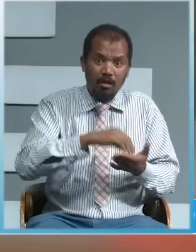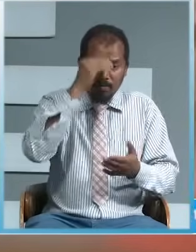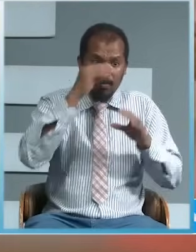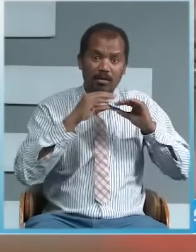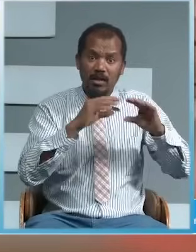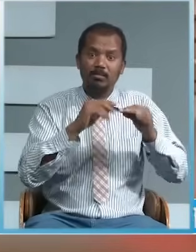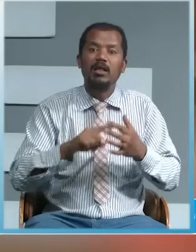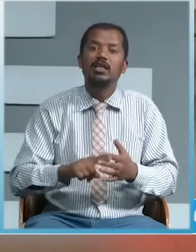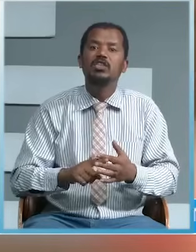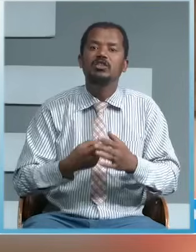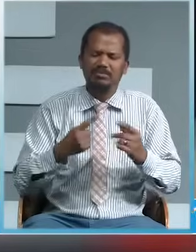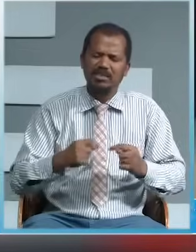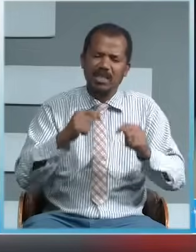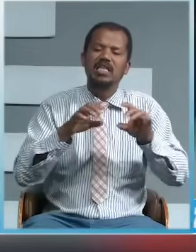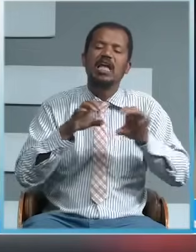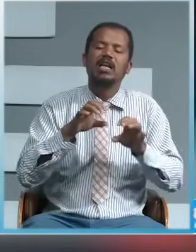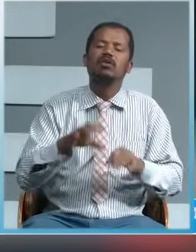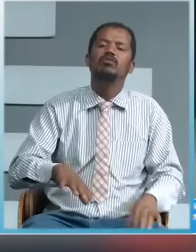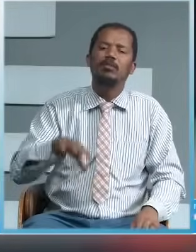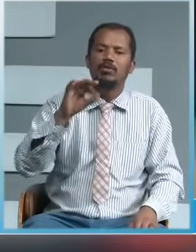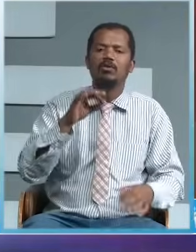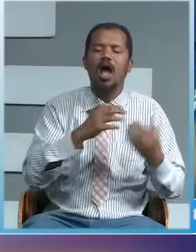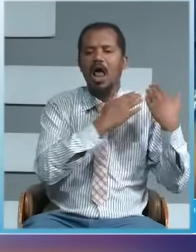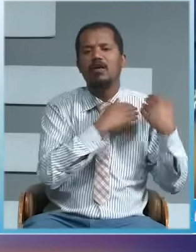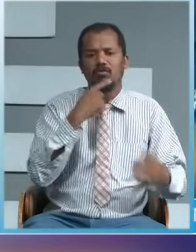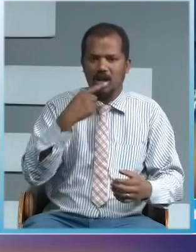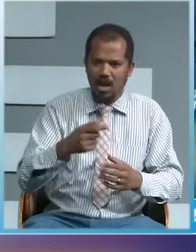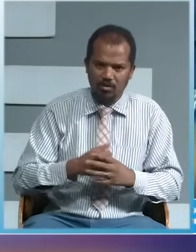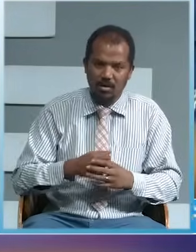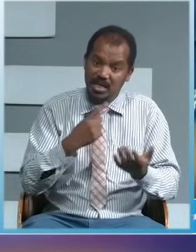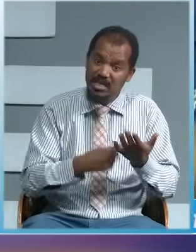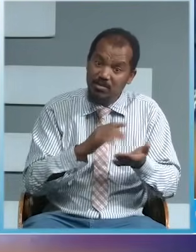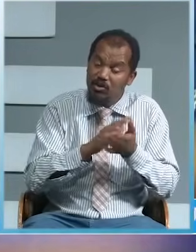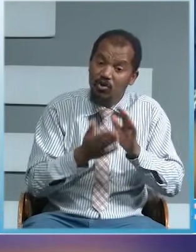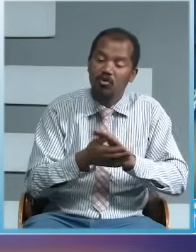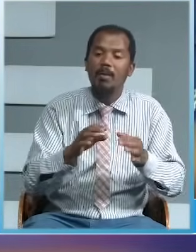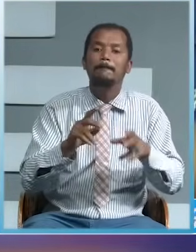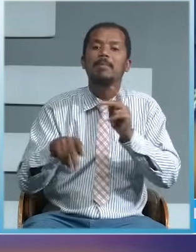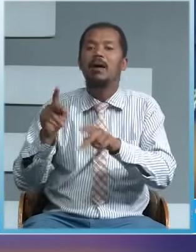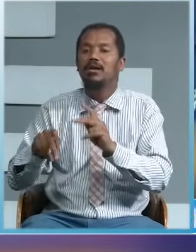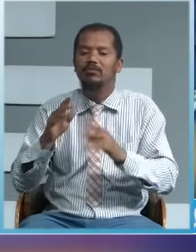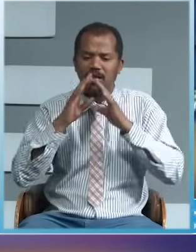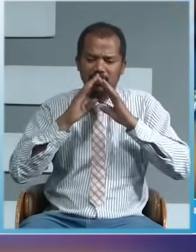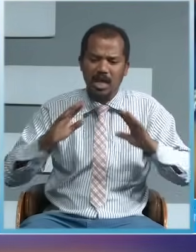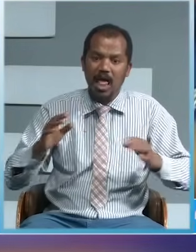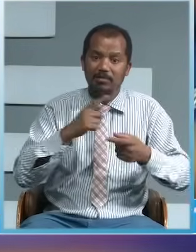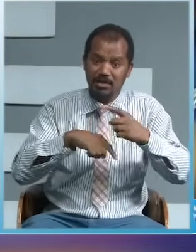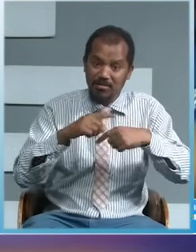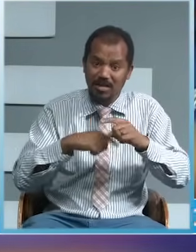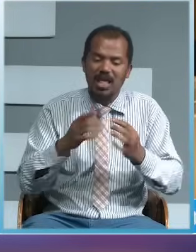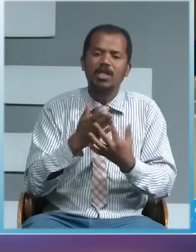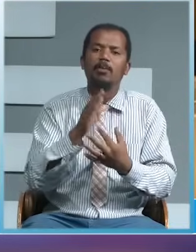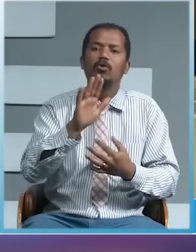መማር ማስተማር እንዲጀመር ጥረት እያደረጉ እንደሚገኙ ኃላፊው አመልክተዋል። ይህ እንዲሆንም ማህበረሰቡ ሰላም